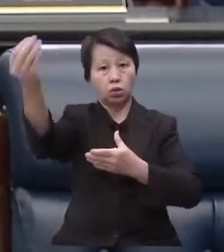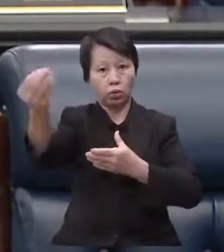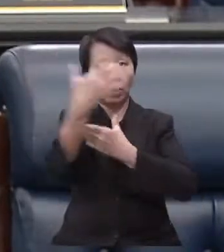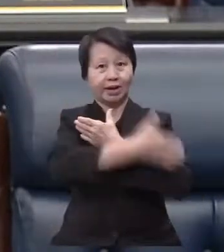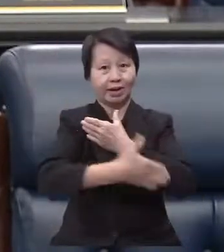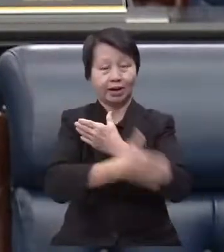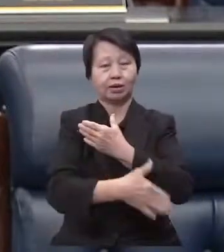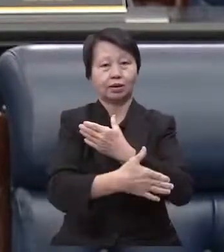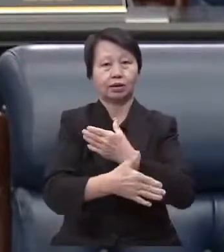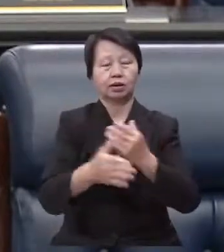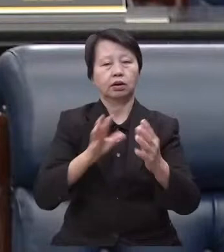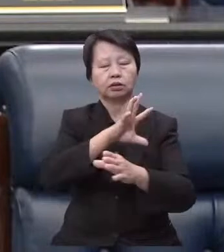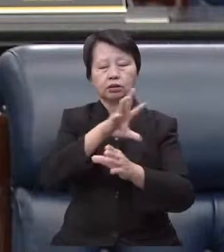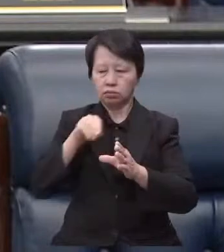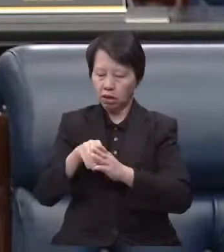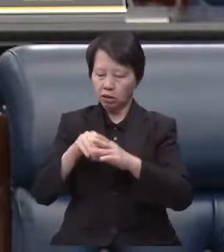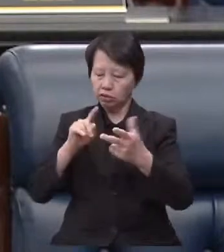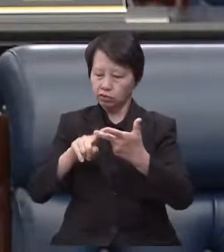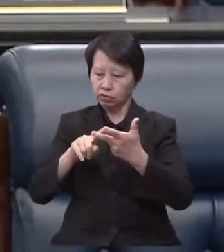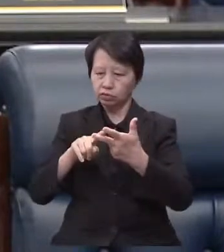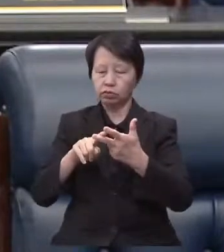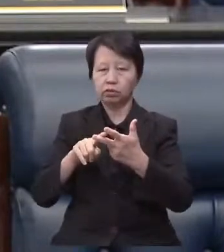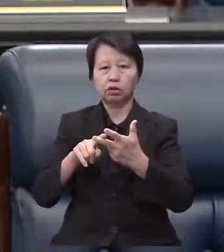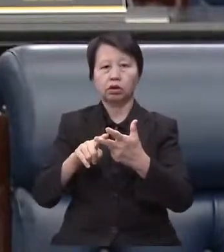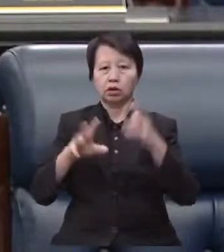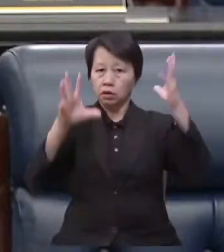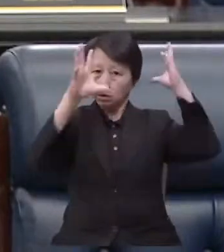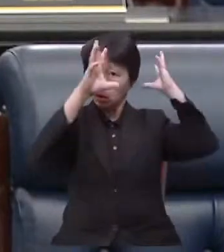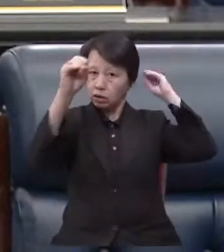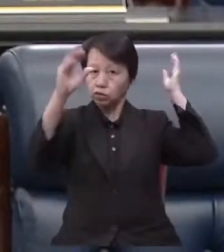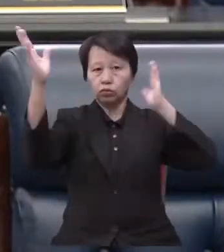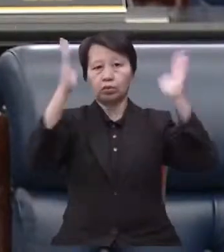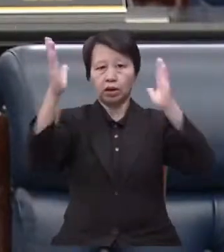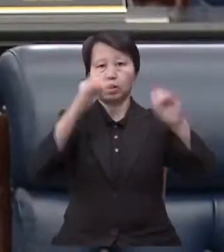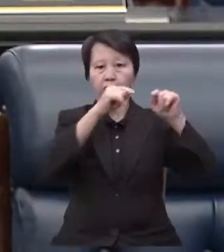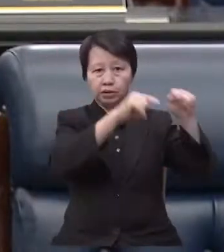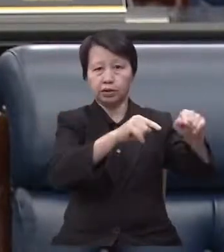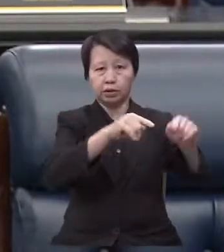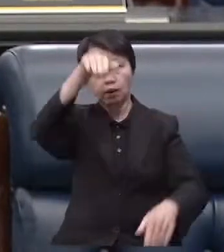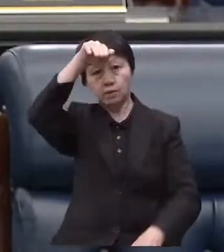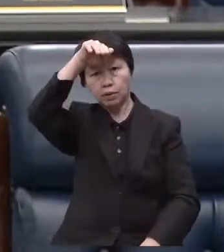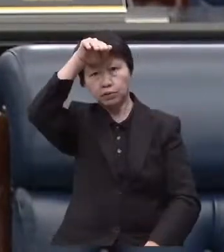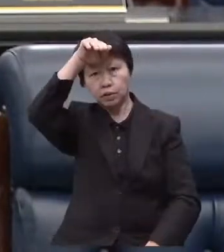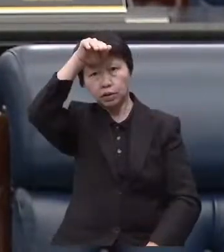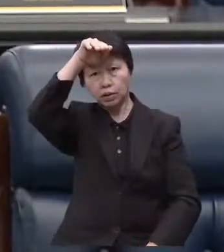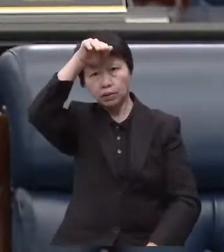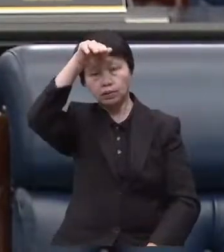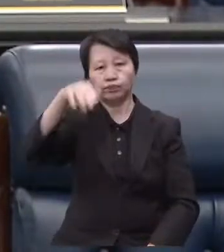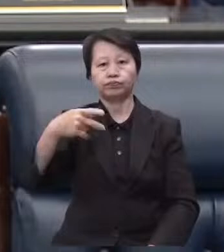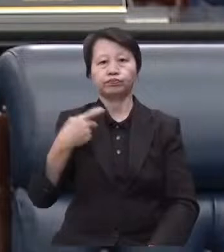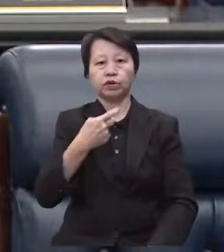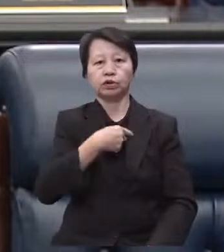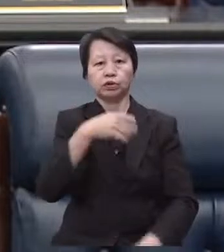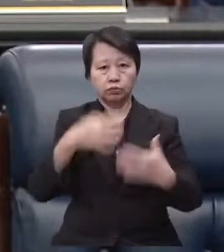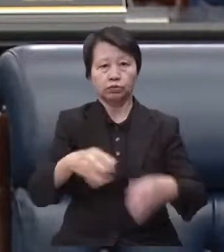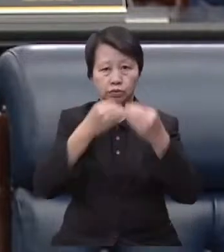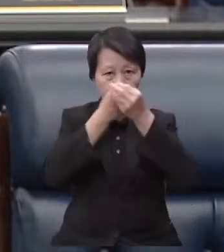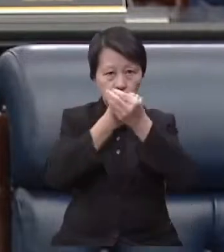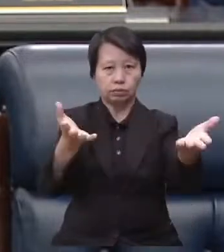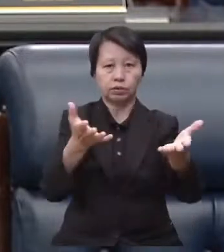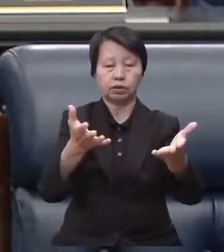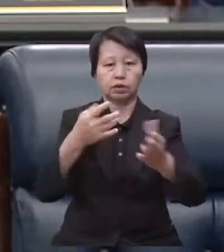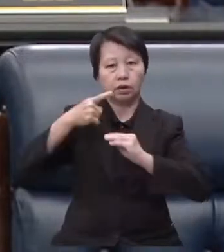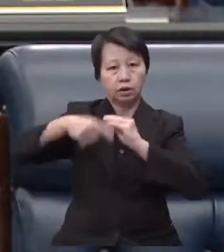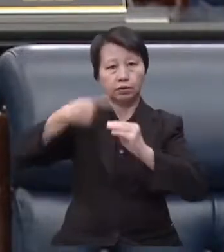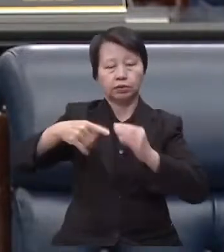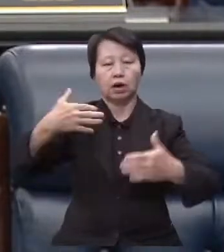termasuklah melalui kedutaan kita di Mesir. Kita telah maklumkan